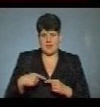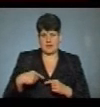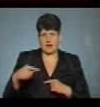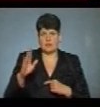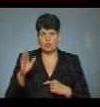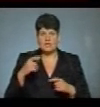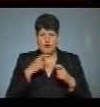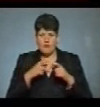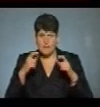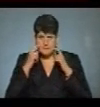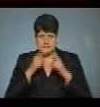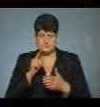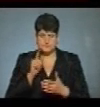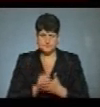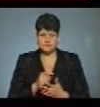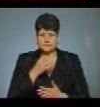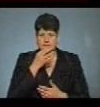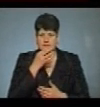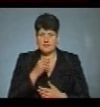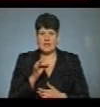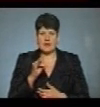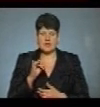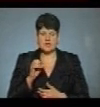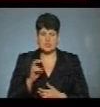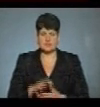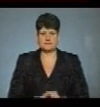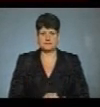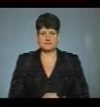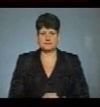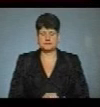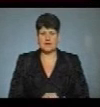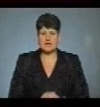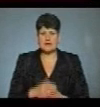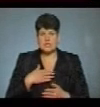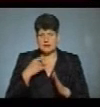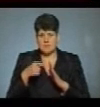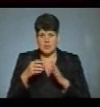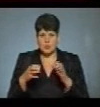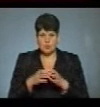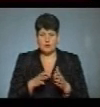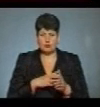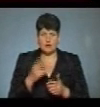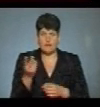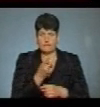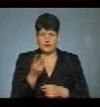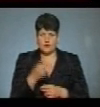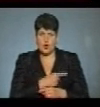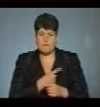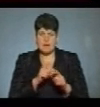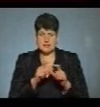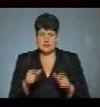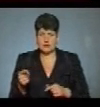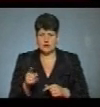Про це сьогодні розповіла речниця Держпродспоживслужби області Наталія Грисько. Наша знімальна група побувала в двох магазинах